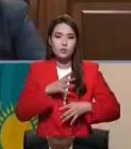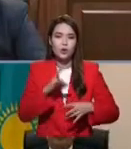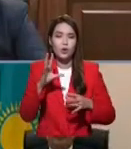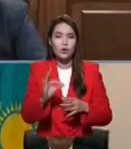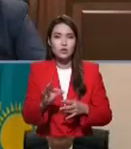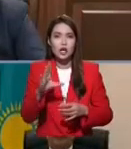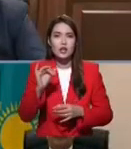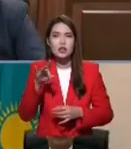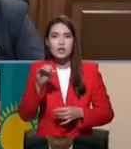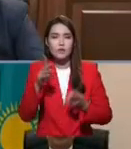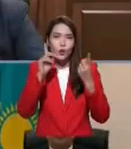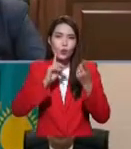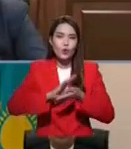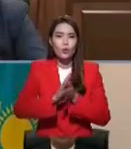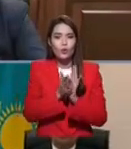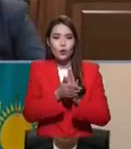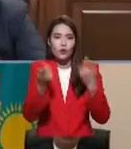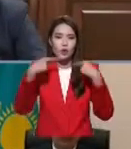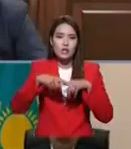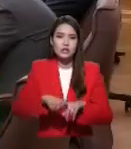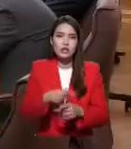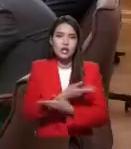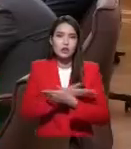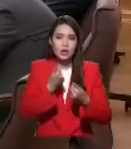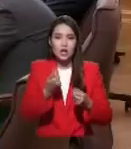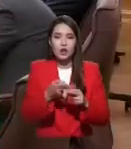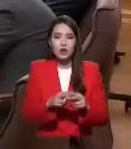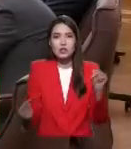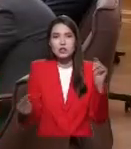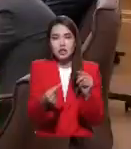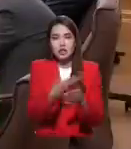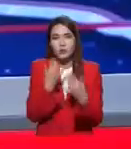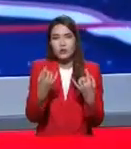сервис объектілерінің көбі біздің стандарттарға сәйкес келмейді.